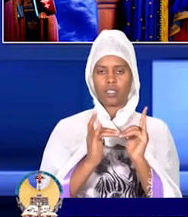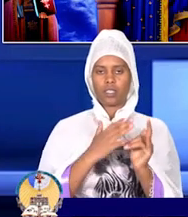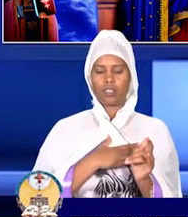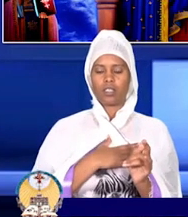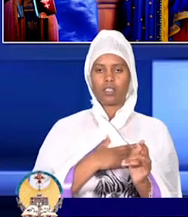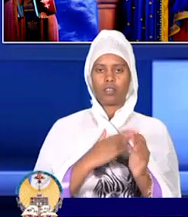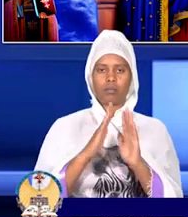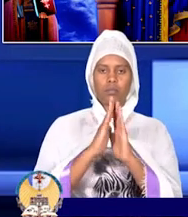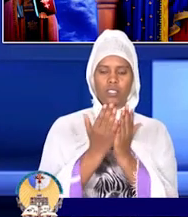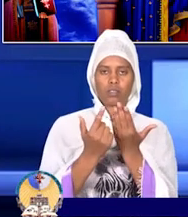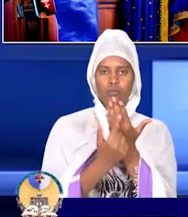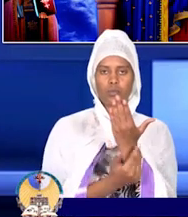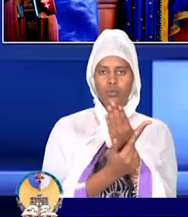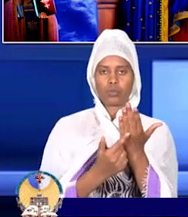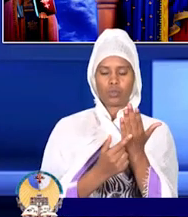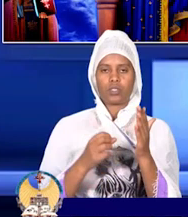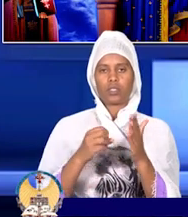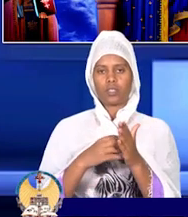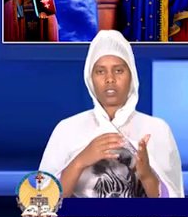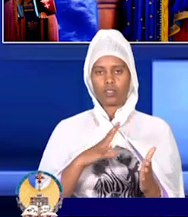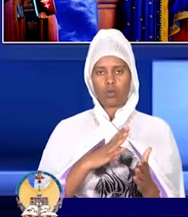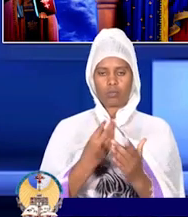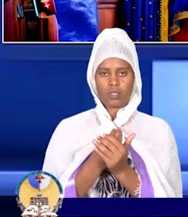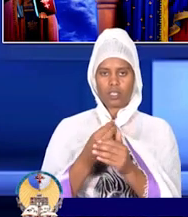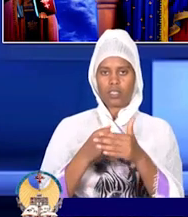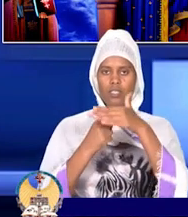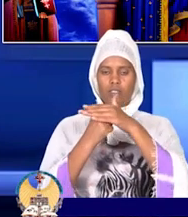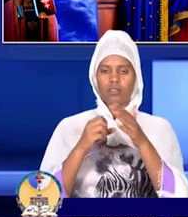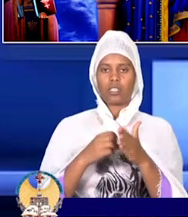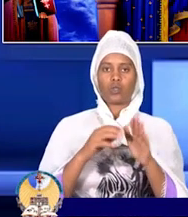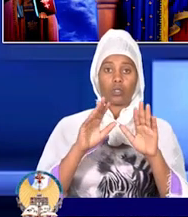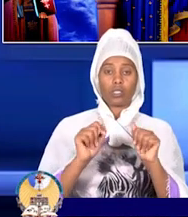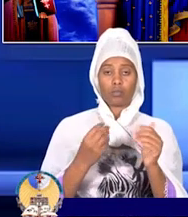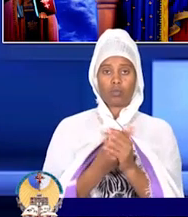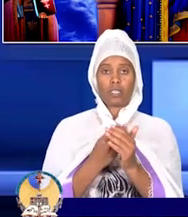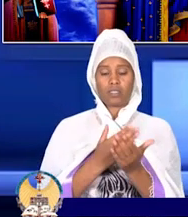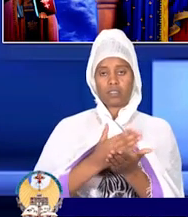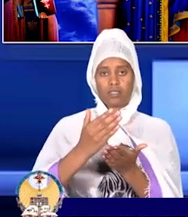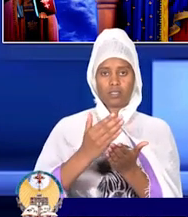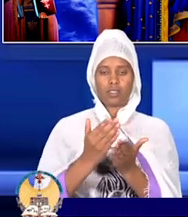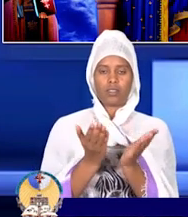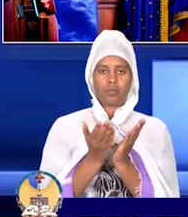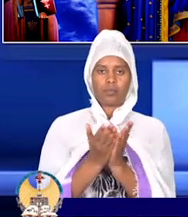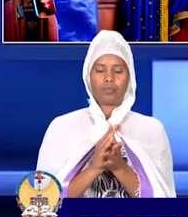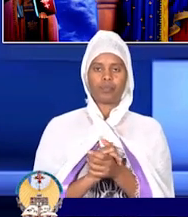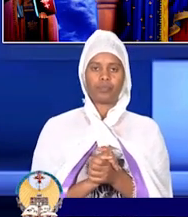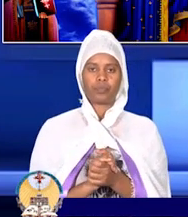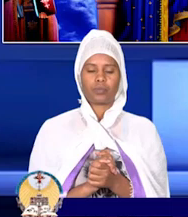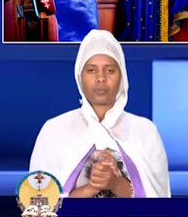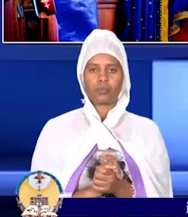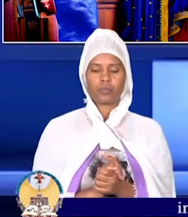ቅድስቲ ቤተ ክርስቲያንና መጽሓፍ ቅዱስ መሰረታ ስለ ዝኾነ ብመሰረት መጽሓፍ ቅዱስ ጌርና